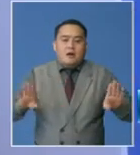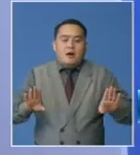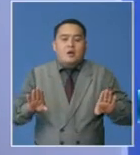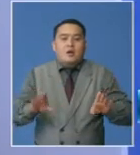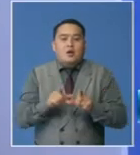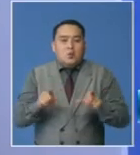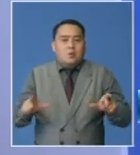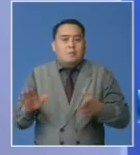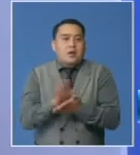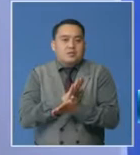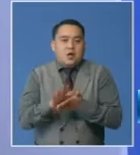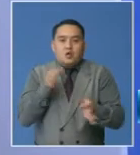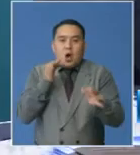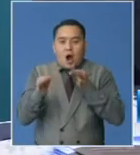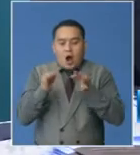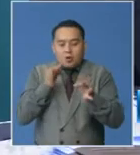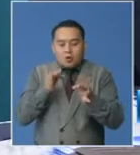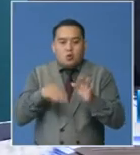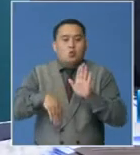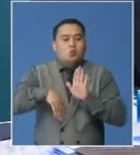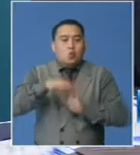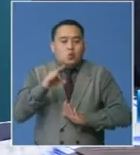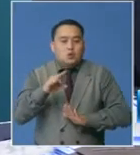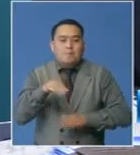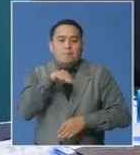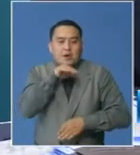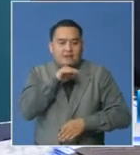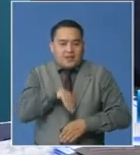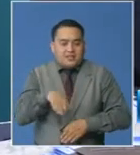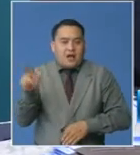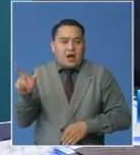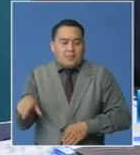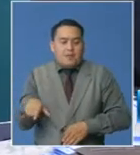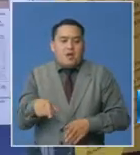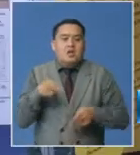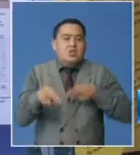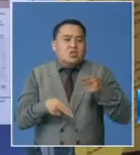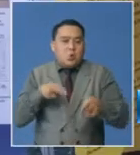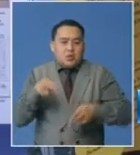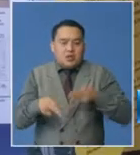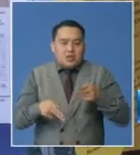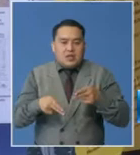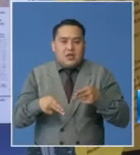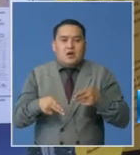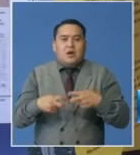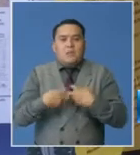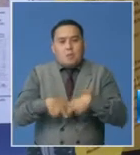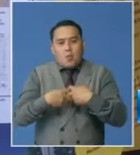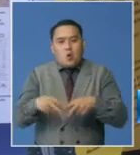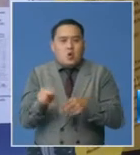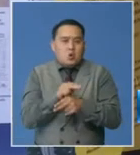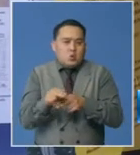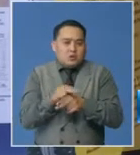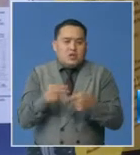смогли получить бесплатную консультацию от ведущих корейских профессоров в области пластической хирургии, протезирования суставов, лечения